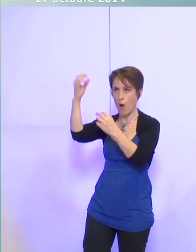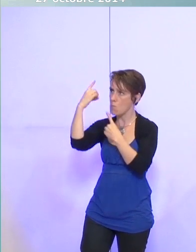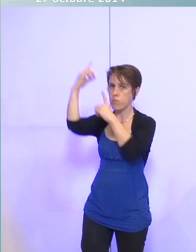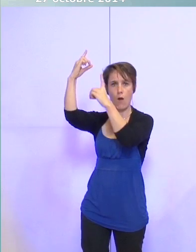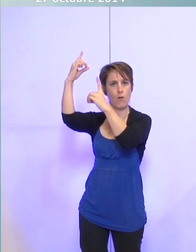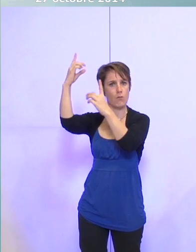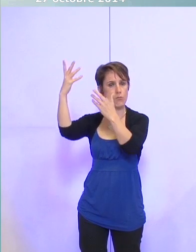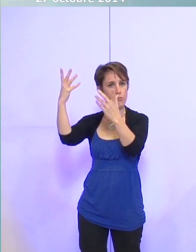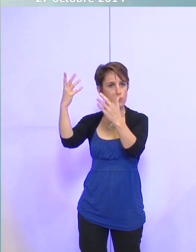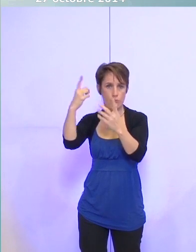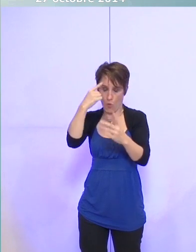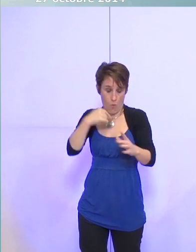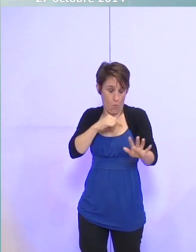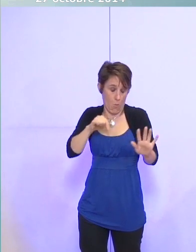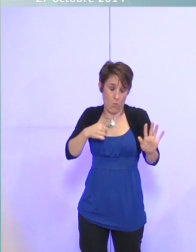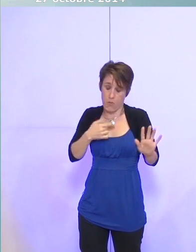pense que c'est que comme ça que nous en sortirons.